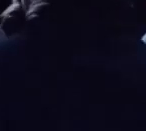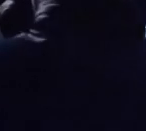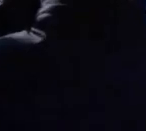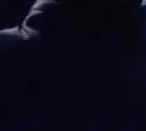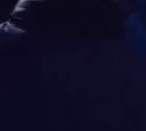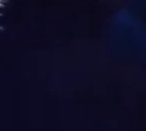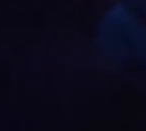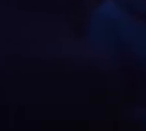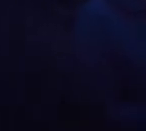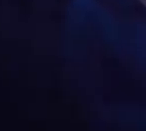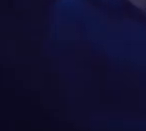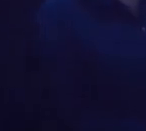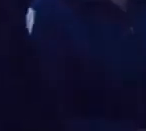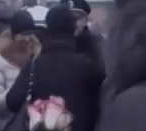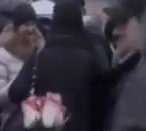Музика